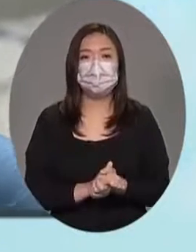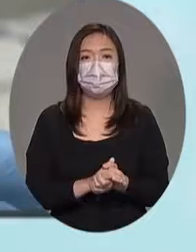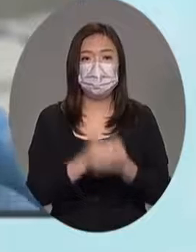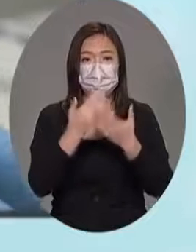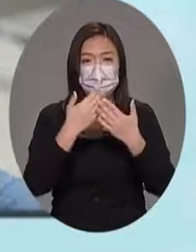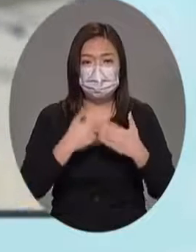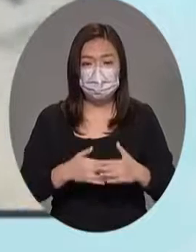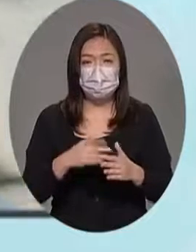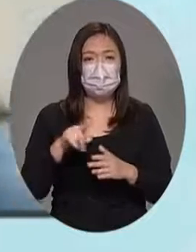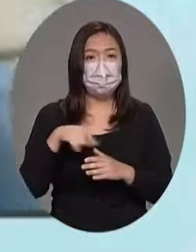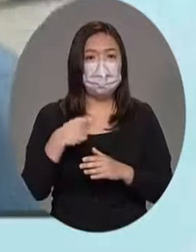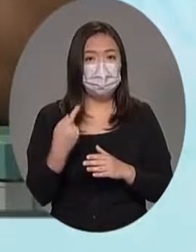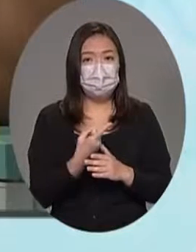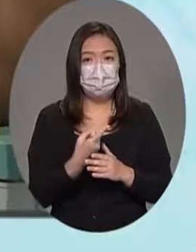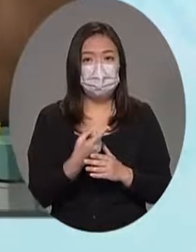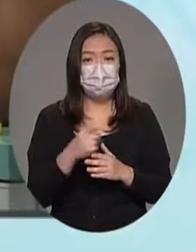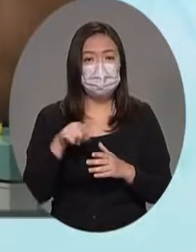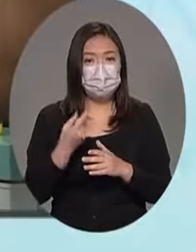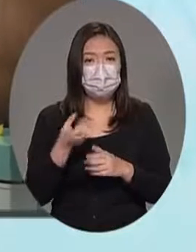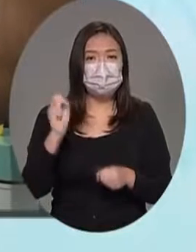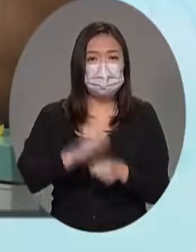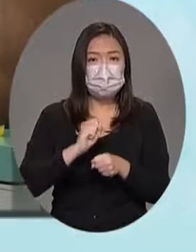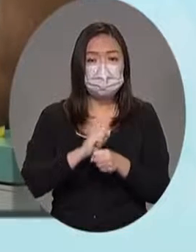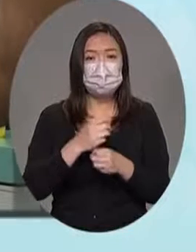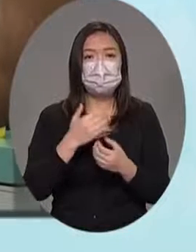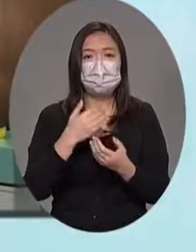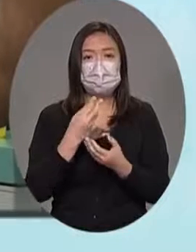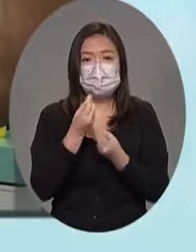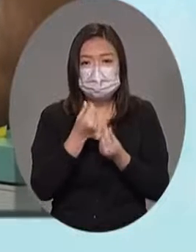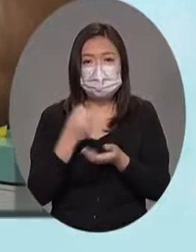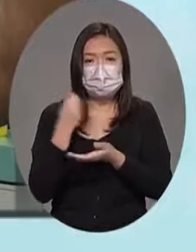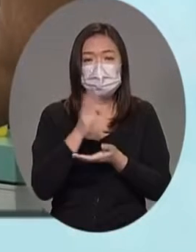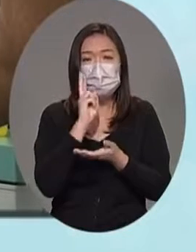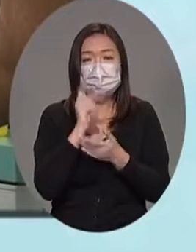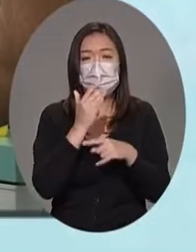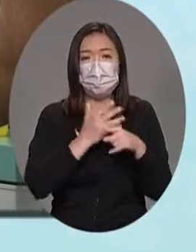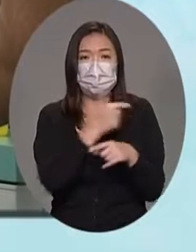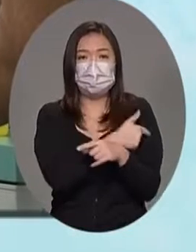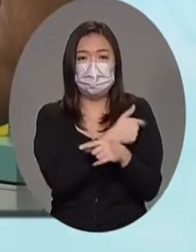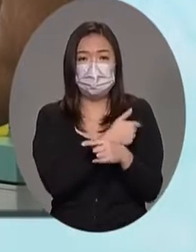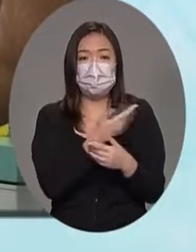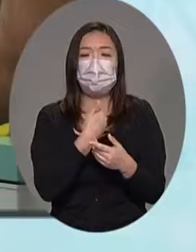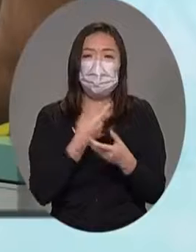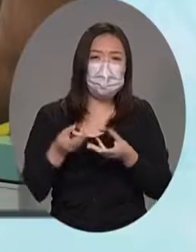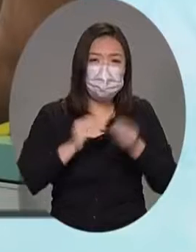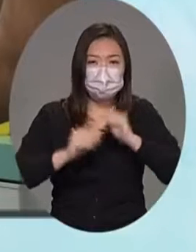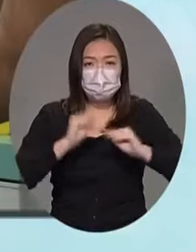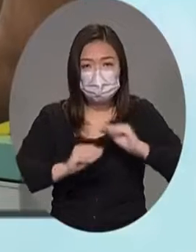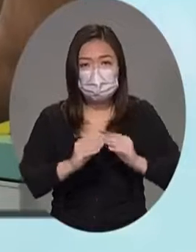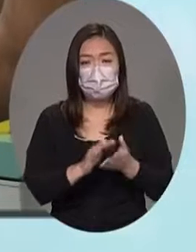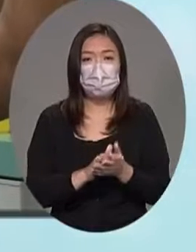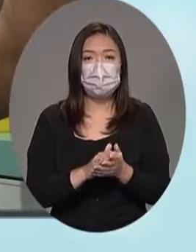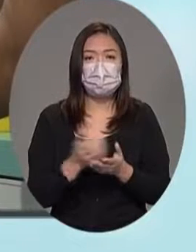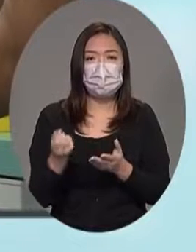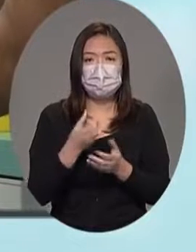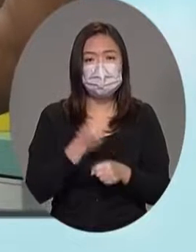外呢，我們都要再有增加一些資源，例如有一些疫苗它都需要有一些包裝要